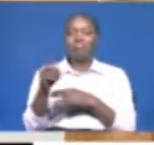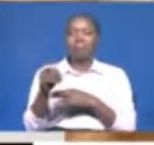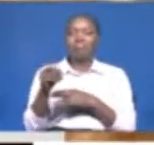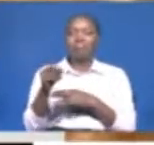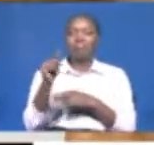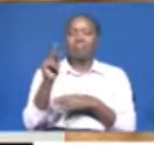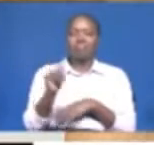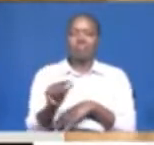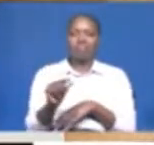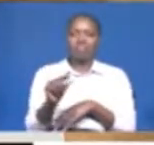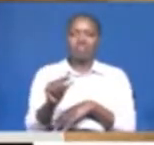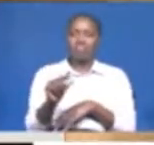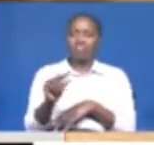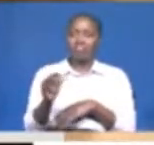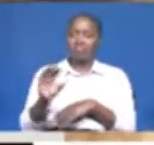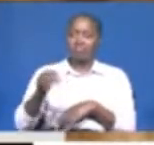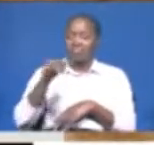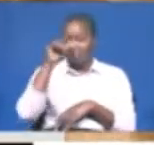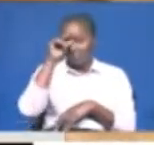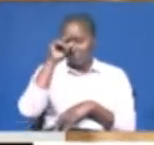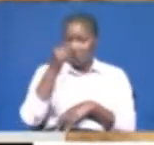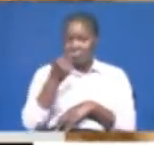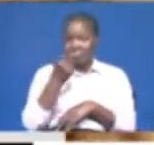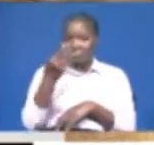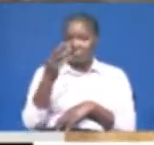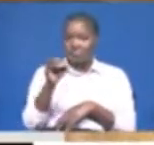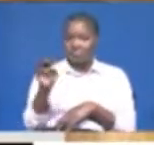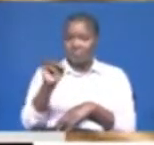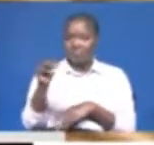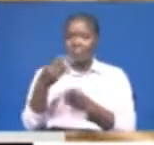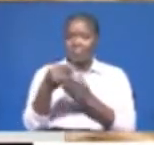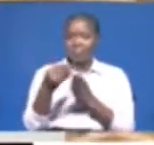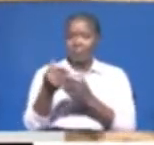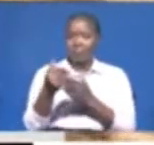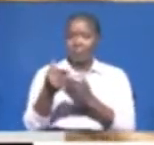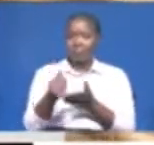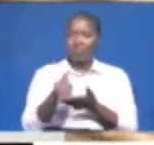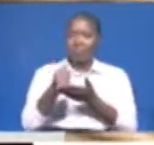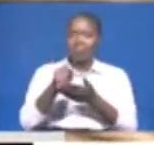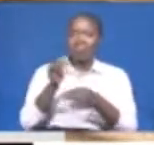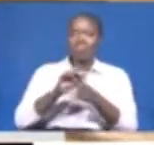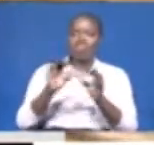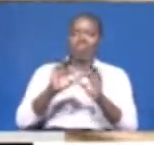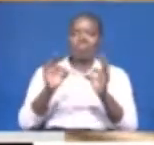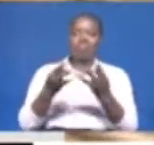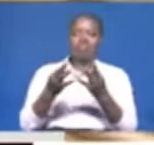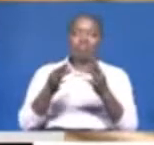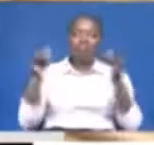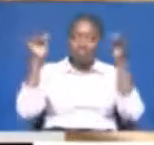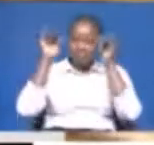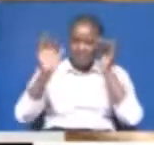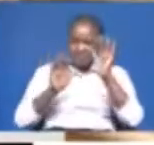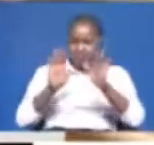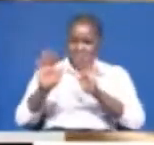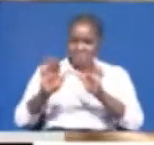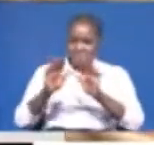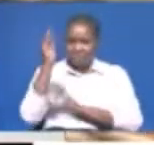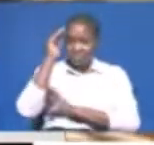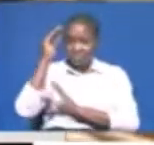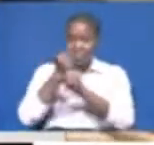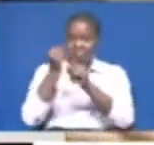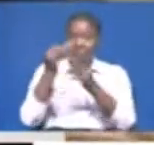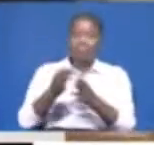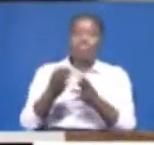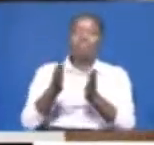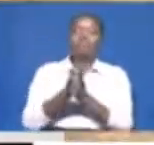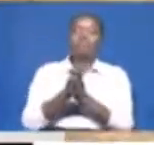the county government has set aside 130 million Kenyan shillings to cushion the affected families and their livestock, education stakeholders are reaching